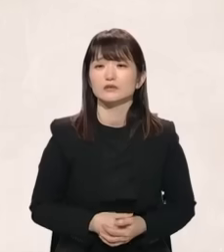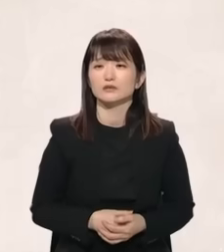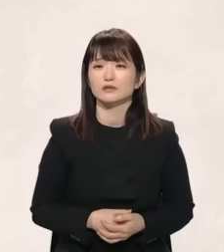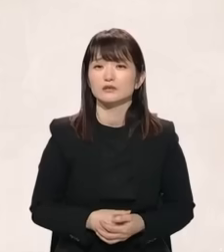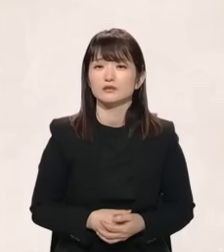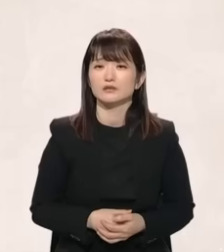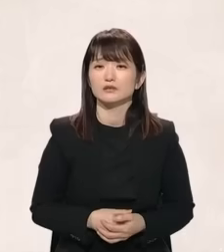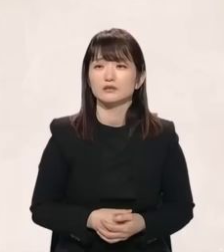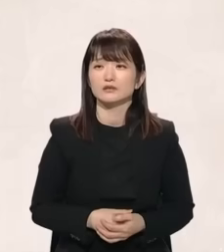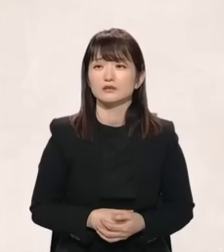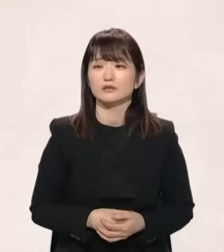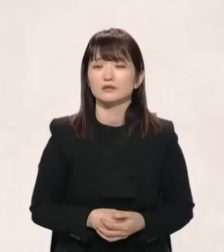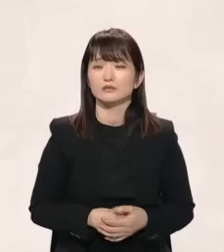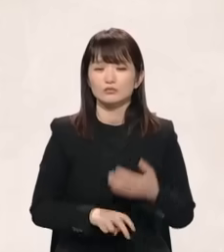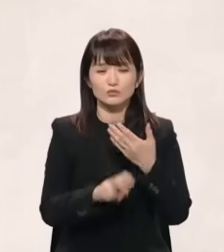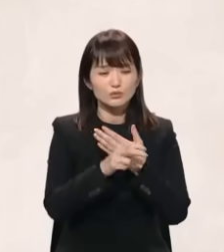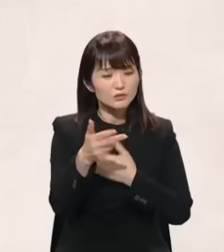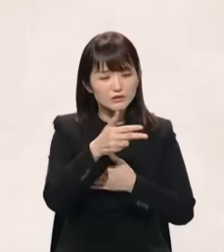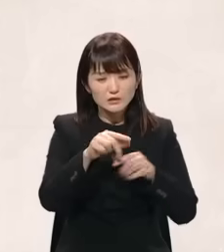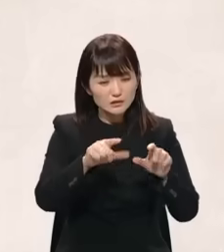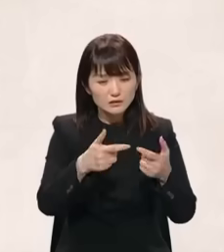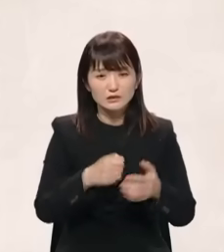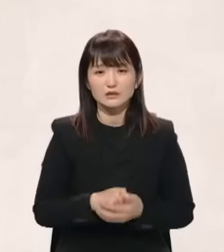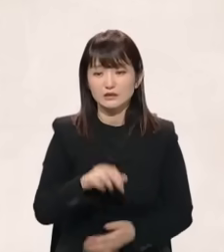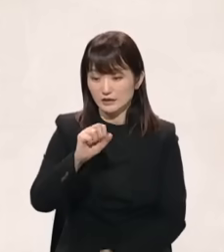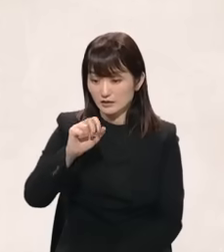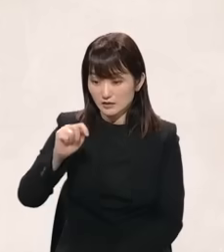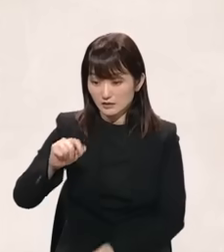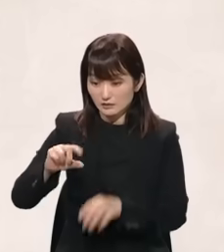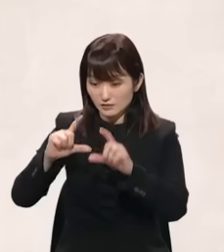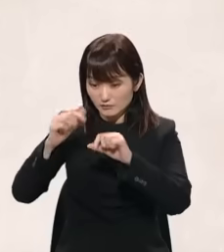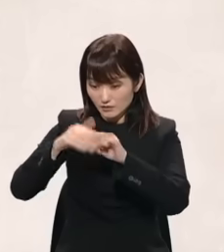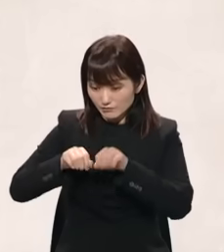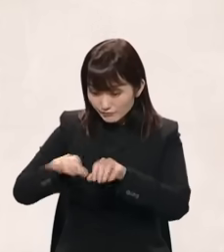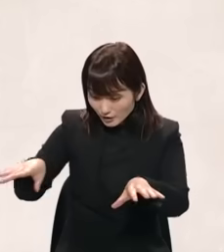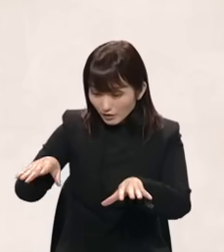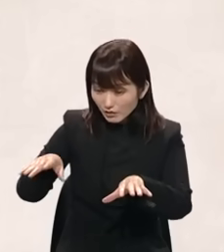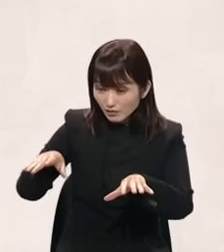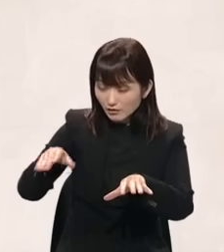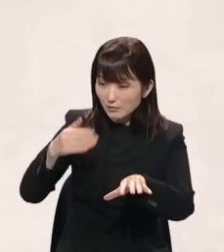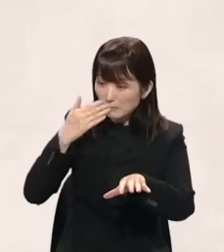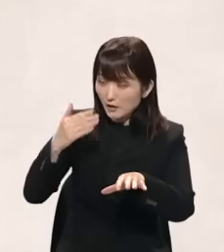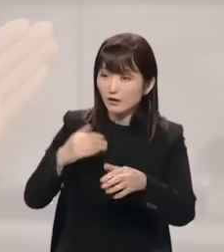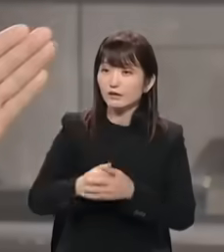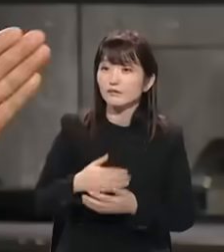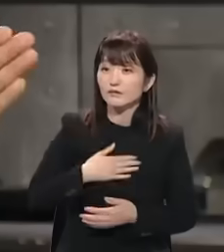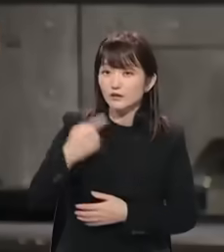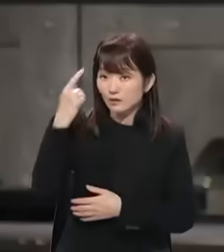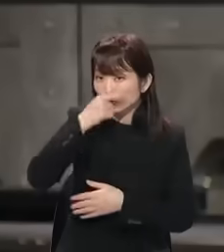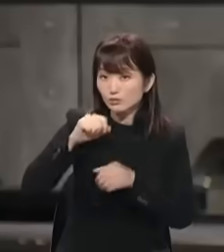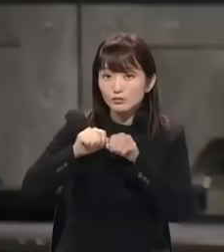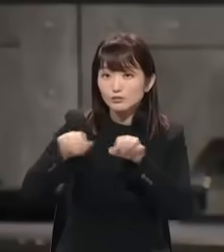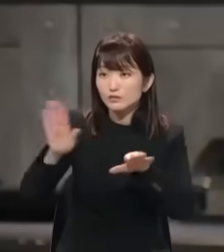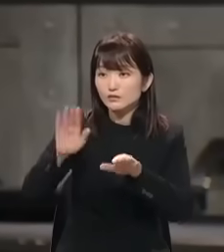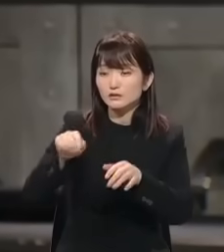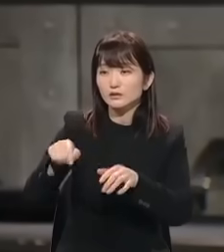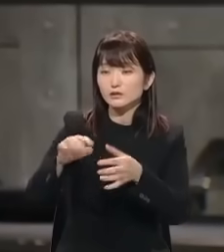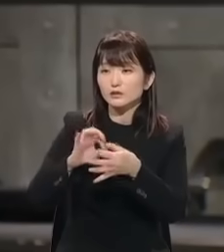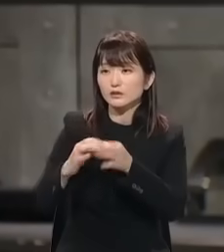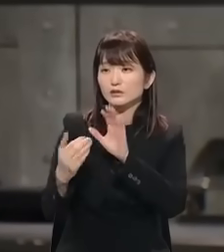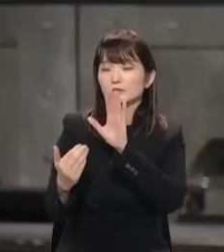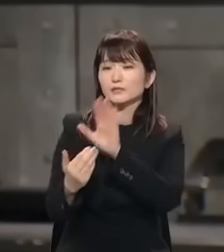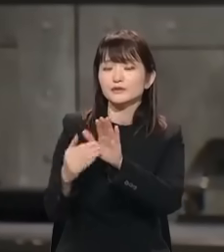어려운게 그냥 SNS 돌아서는 사진을 가지고도 저게 가능한 거예요 내 얼굴이 아예 원천적으로 퍼지지 않는 한 못 막는 지금